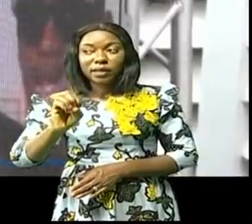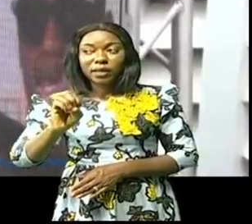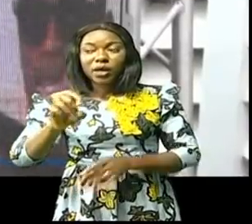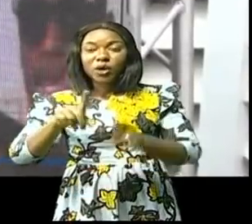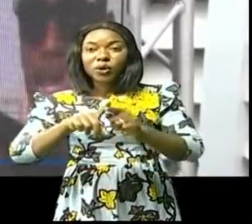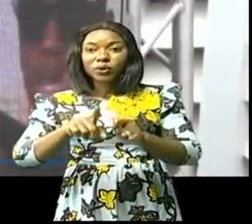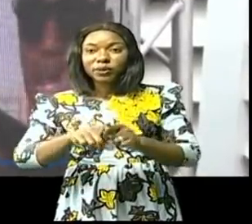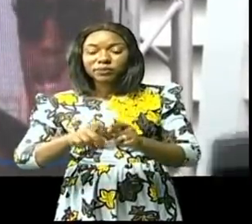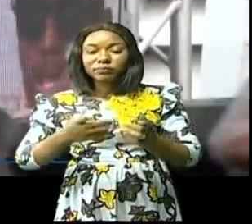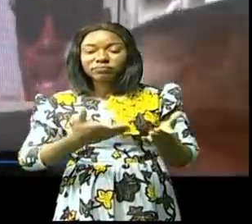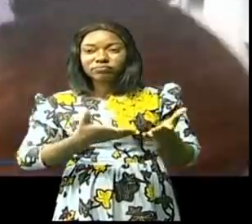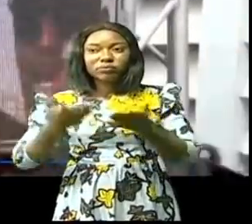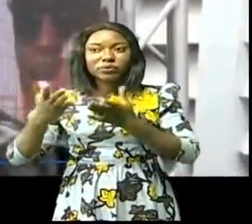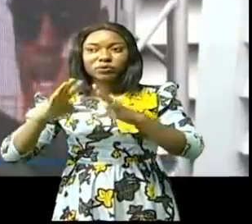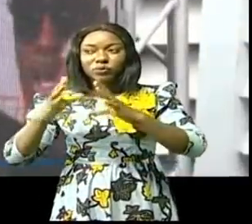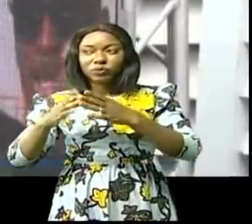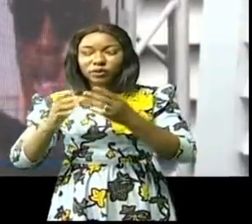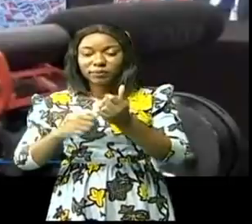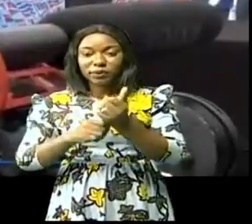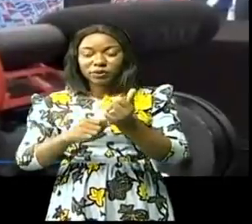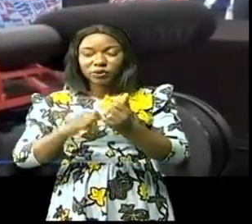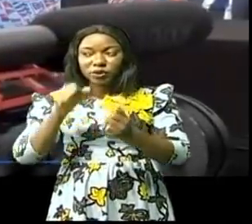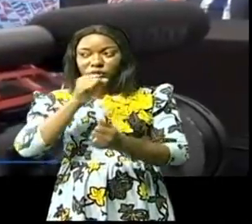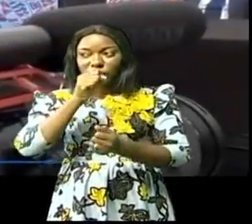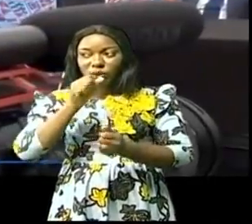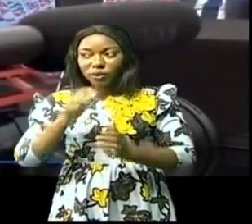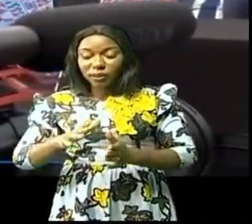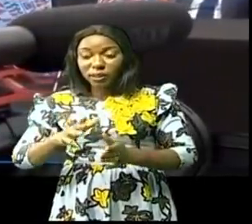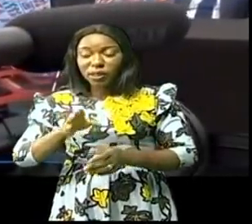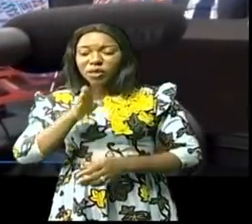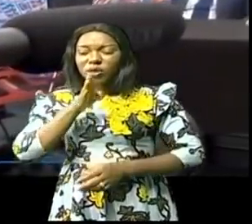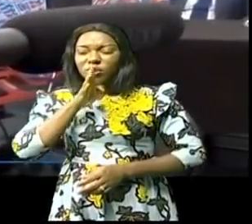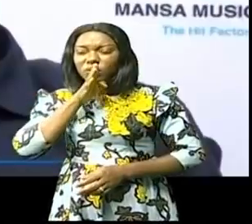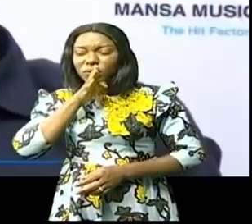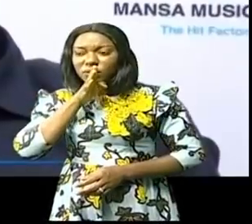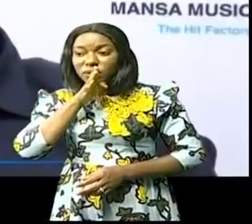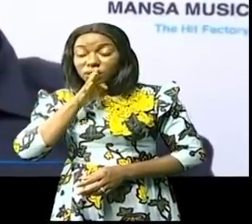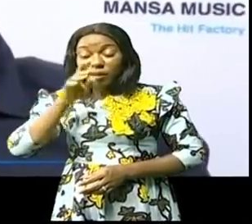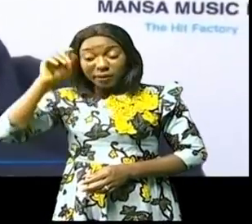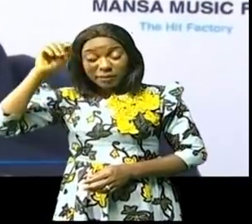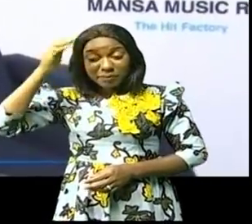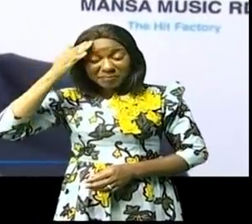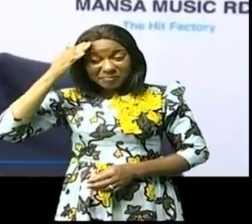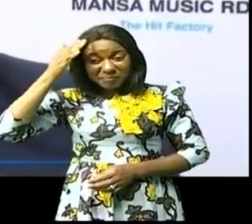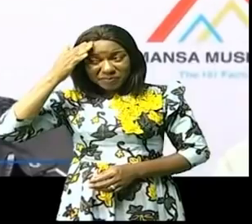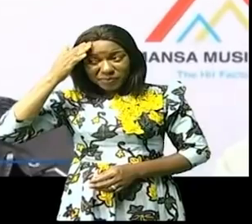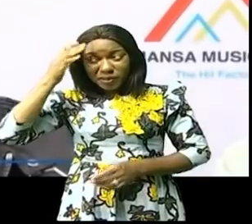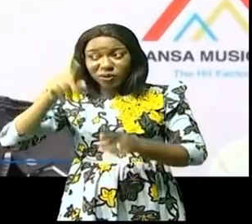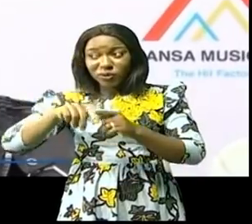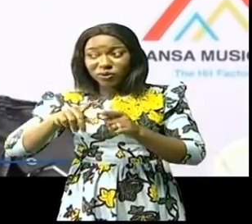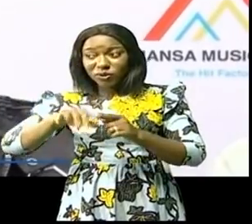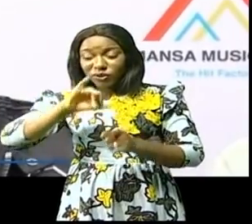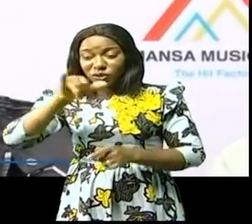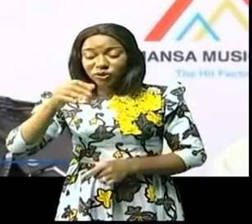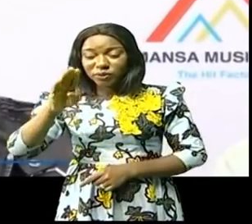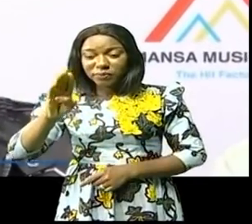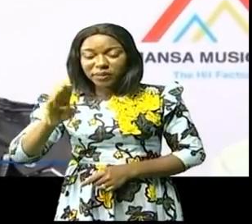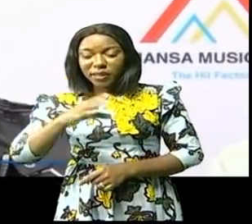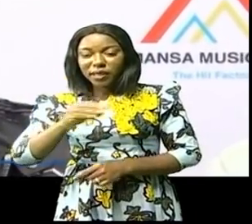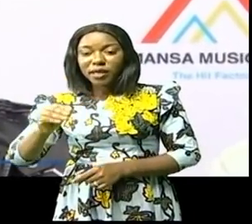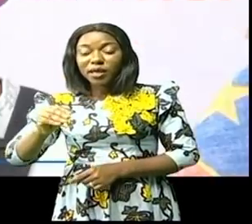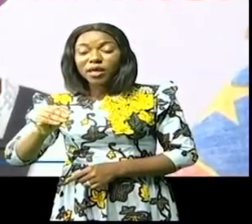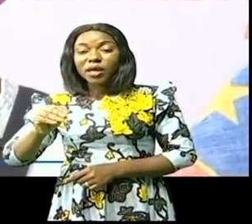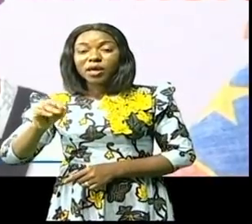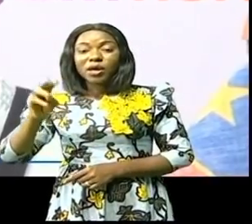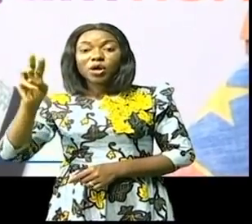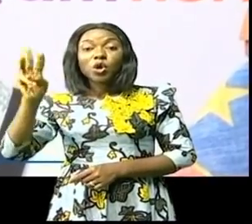et réveille toute une génération de mélomanes qui ont longtemps rêvé ces moments. Jibempiana Mukulumpa, Noël Ngiama Makanda